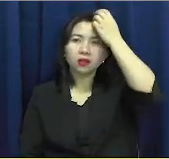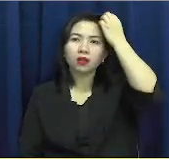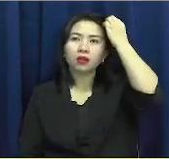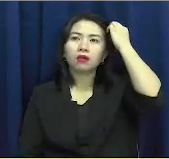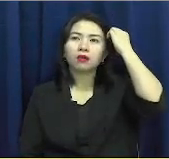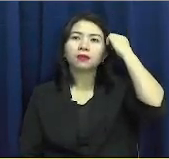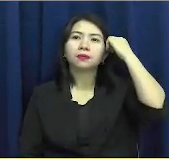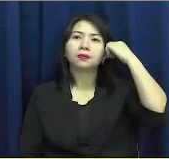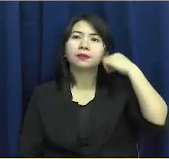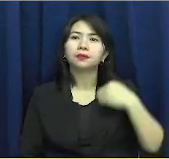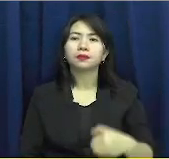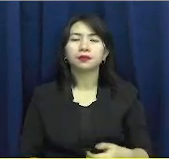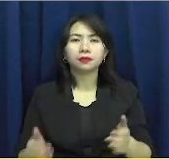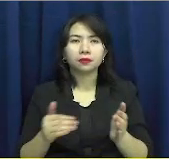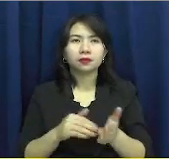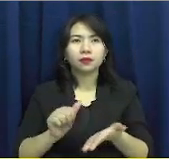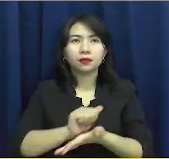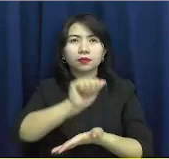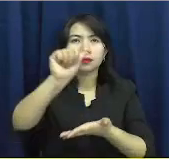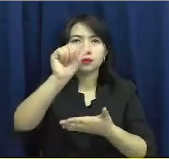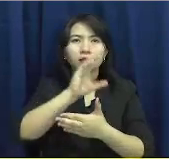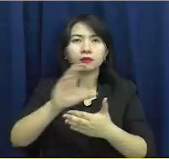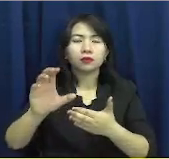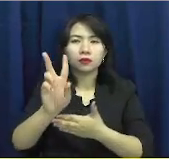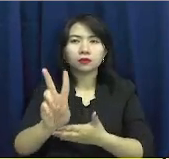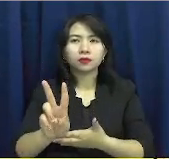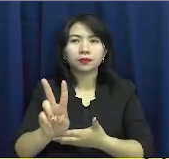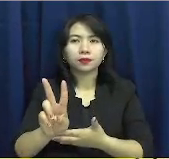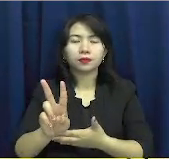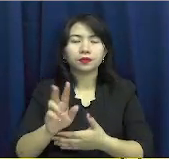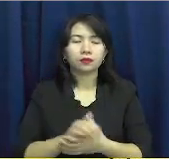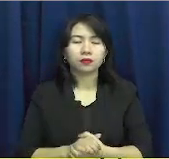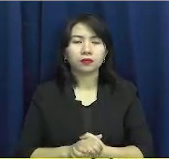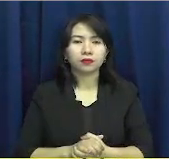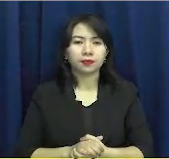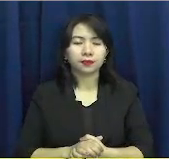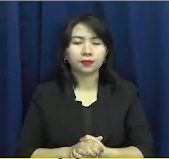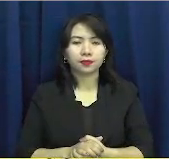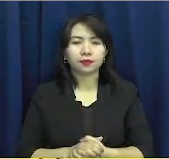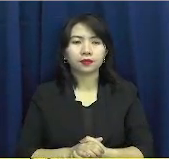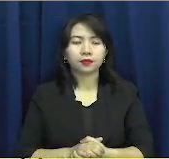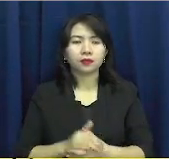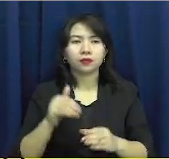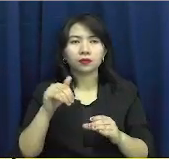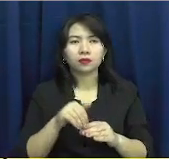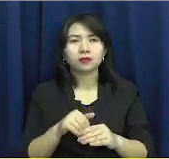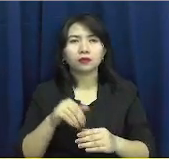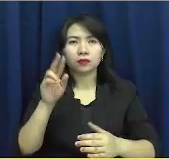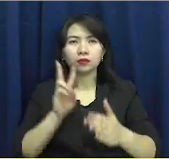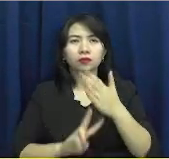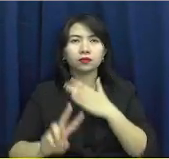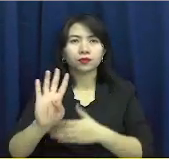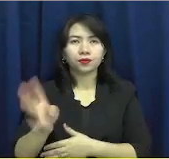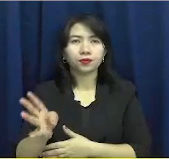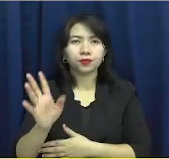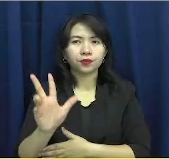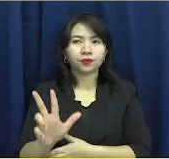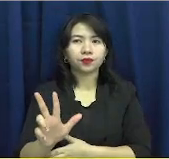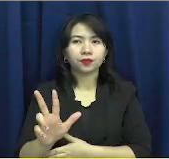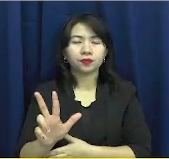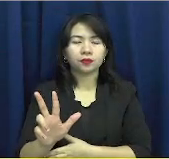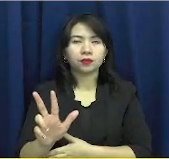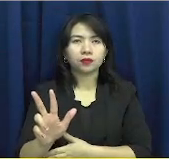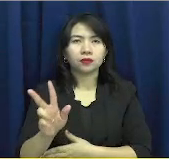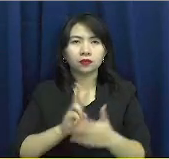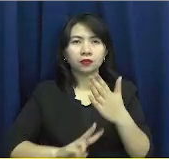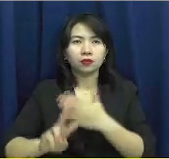problema dyan. Sabi dito sa Acts chapter 2, okay? Sabi dito, in verse number 43, or so in verse